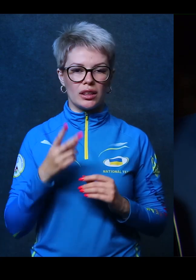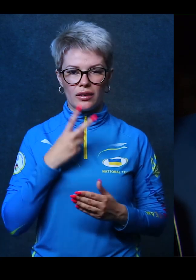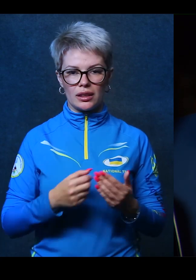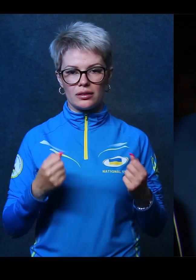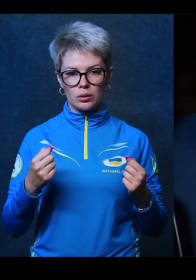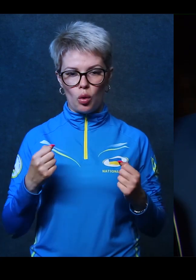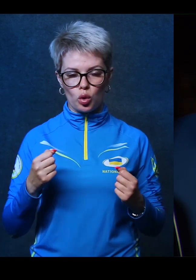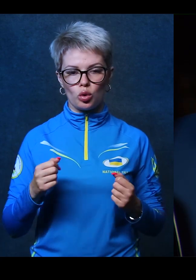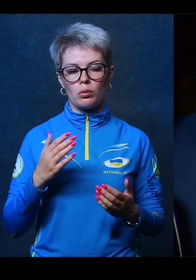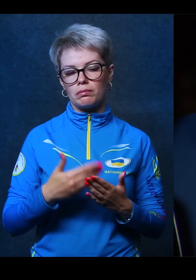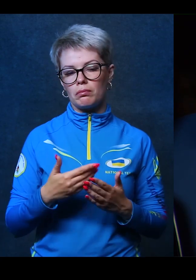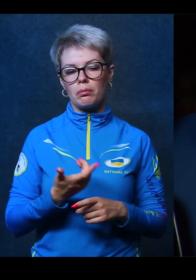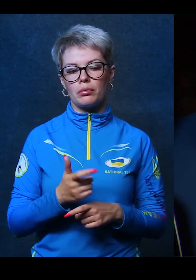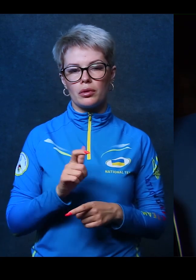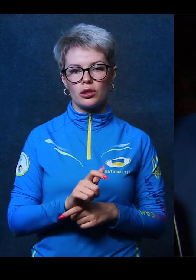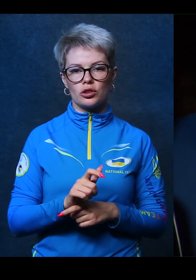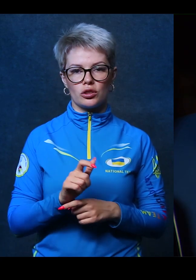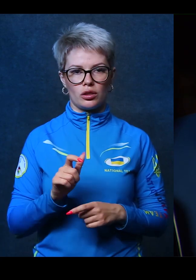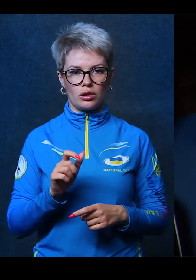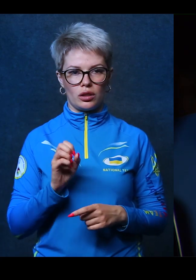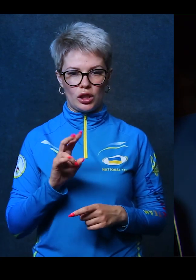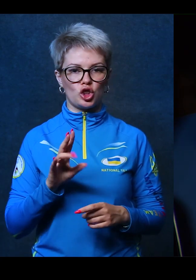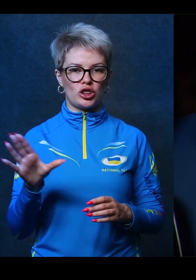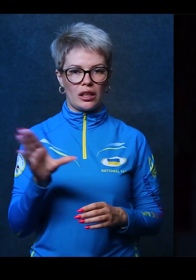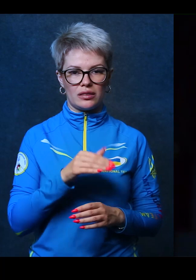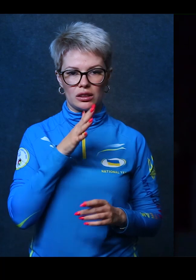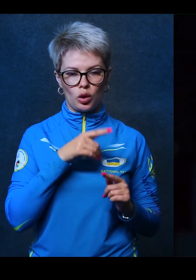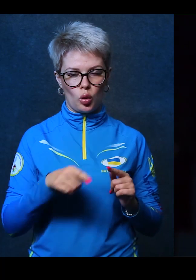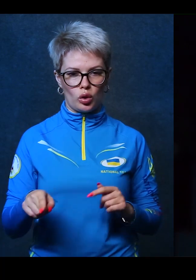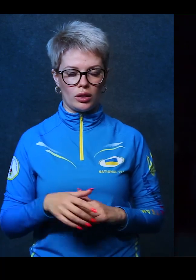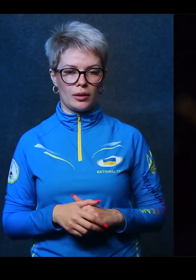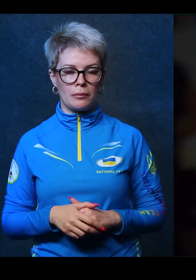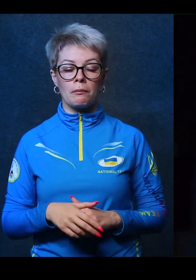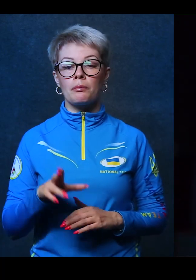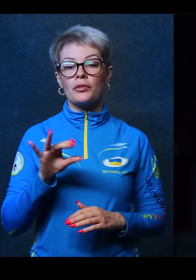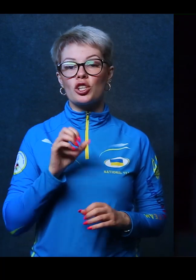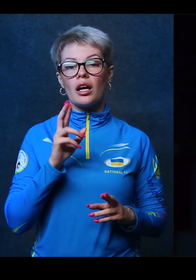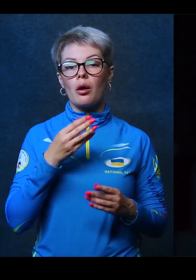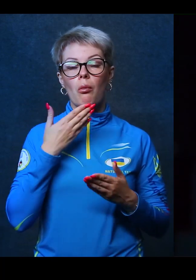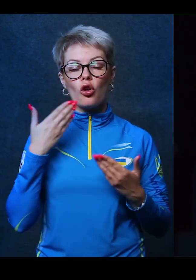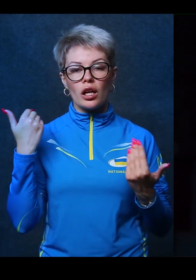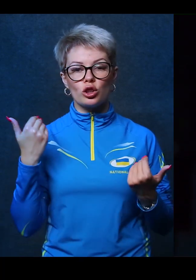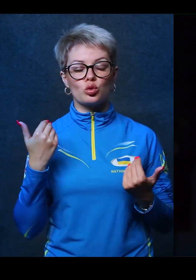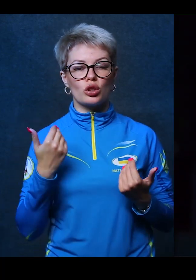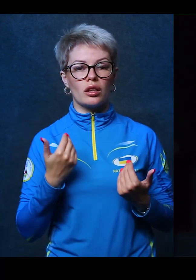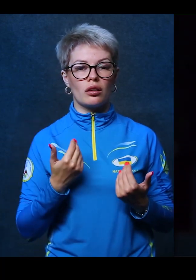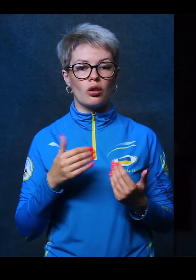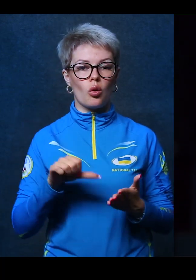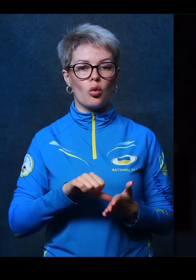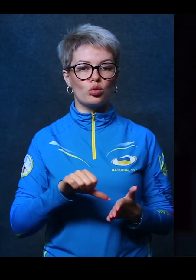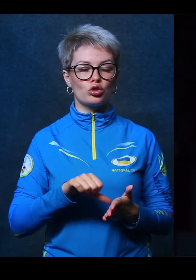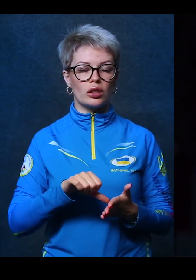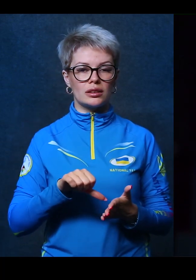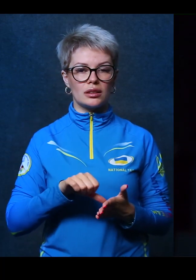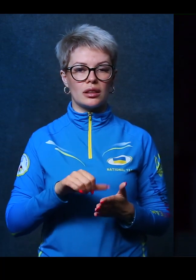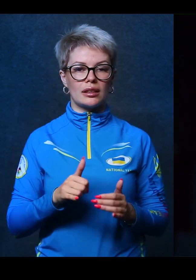спорту буде більше, ніж минулого, так. Як ви вважаєте, чи якось полегшує